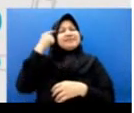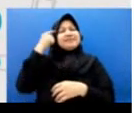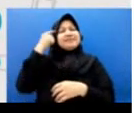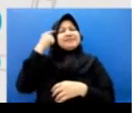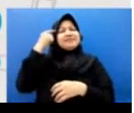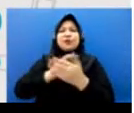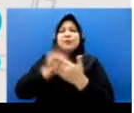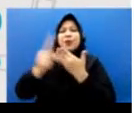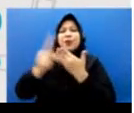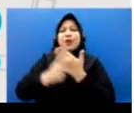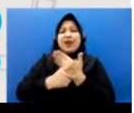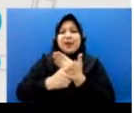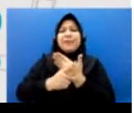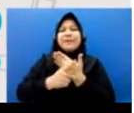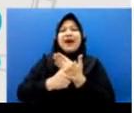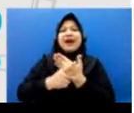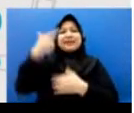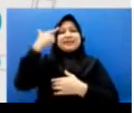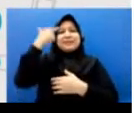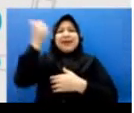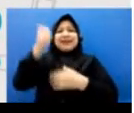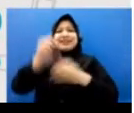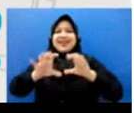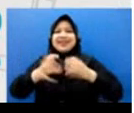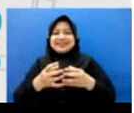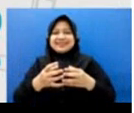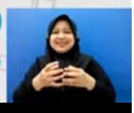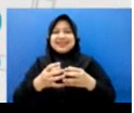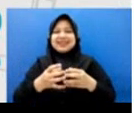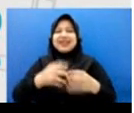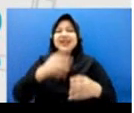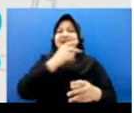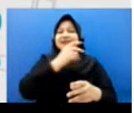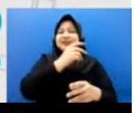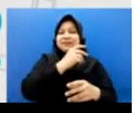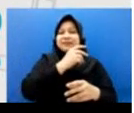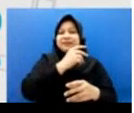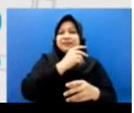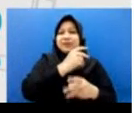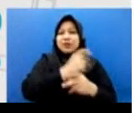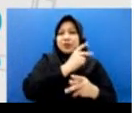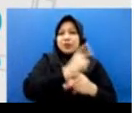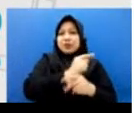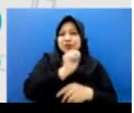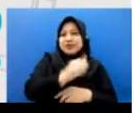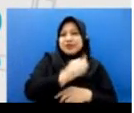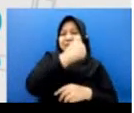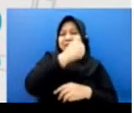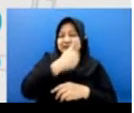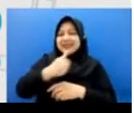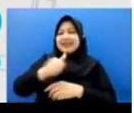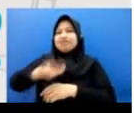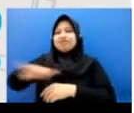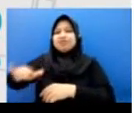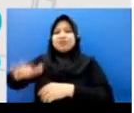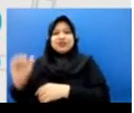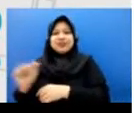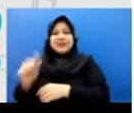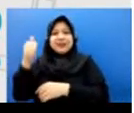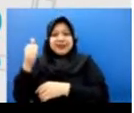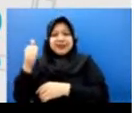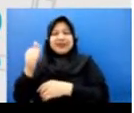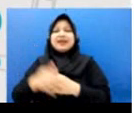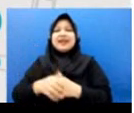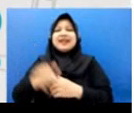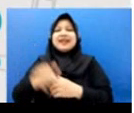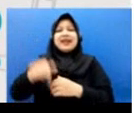student champion. Dengan setiap Jumat itu saya melatih guru di sekolah untuk mengeksplorasi teknologi, khususnya teknologi